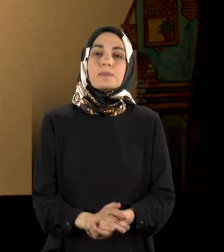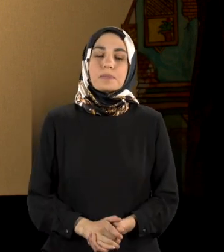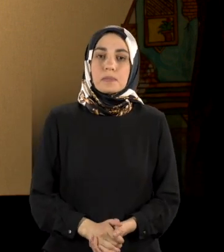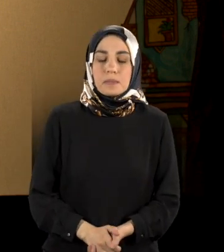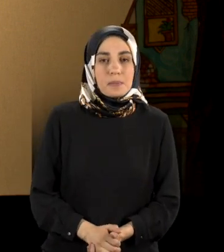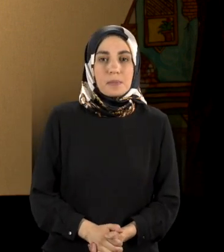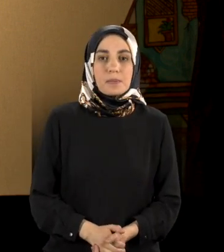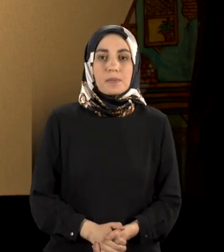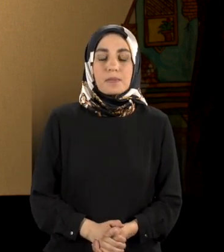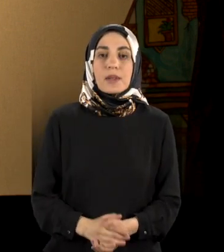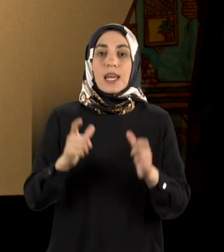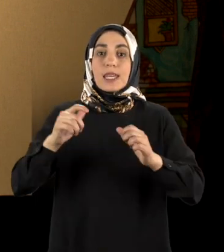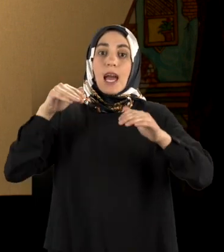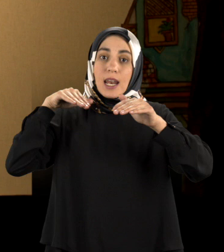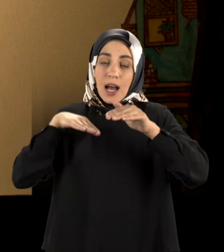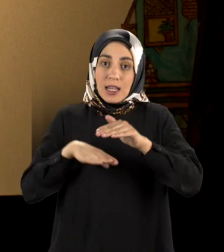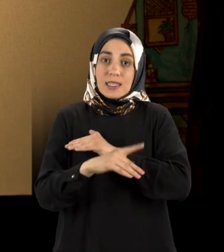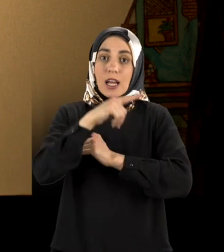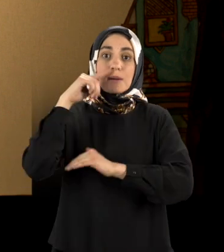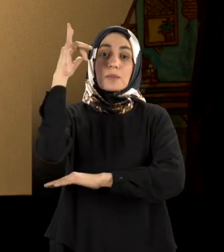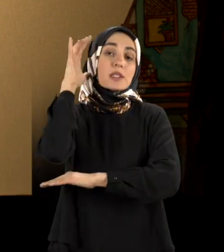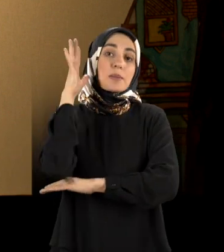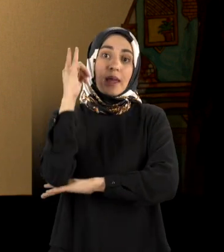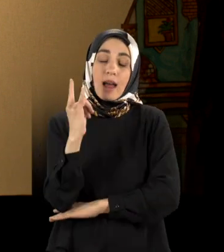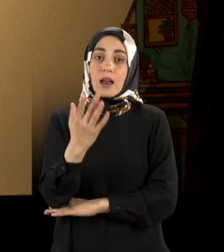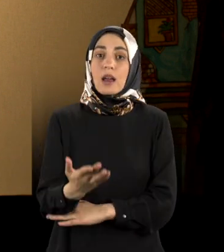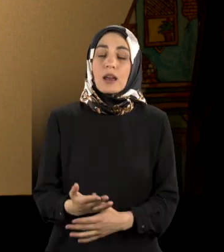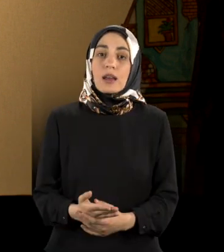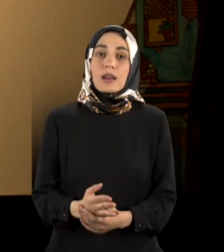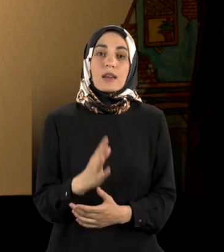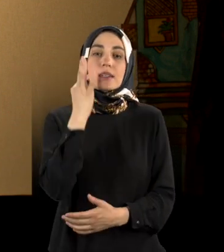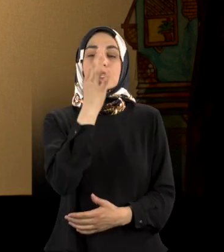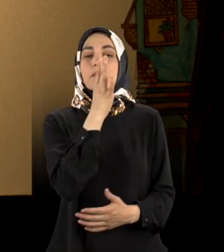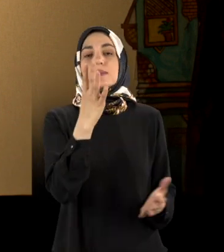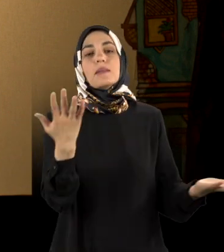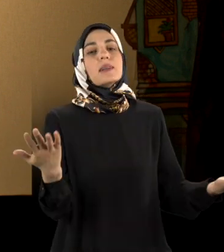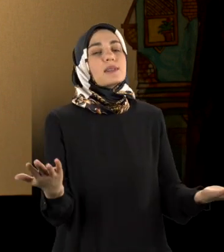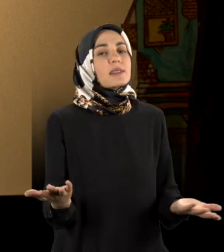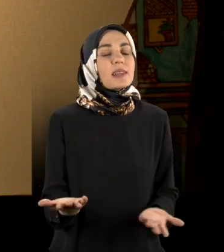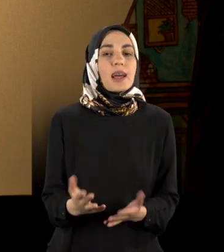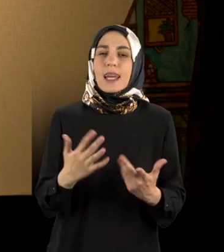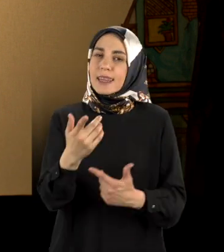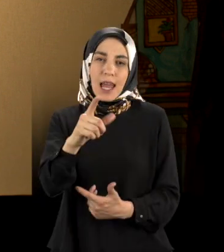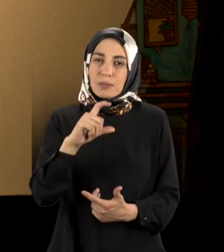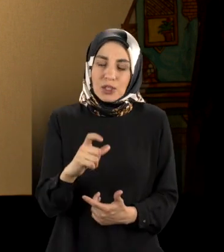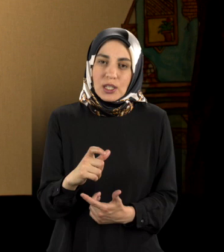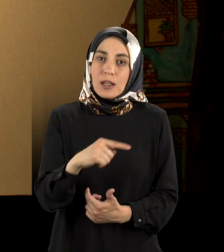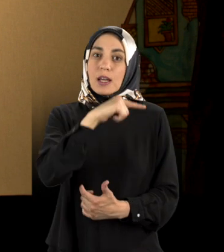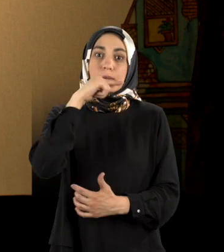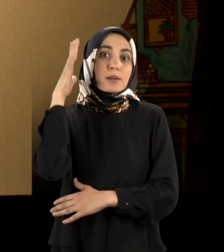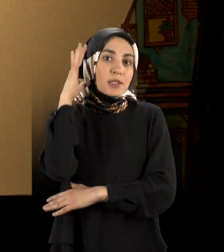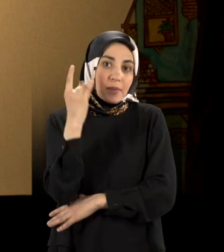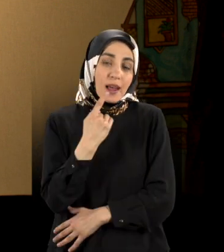mı Sor bakalım efendim bu altında kırmızı minare kim bilmez onu yağı